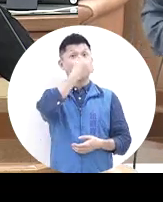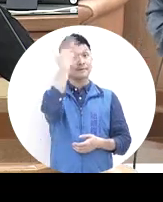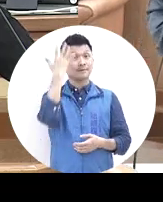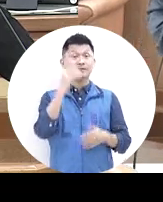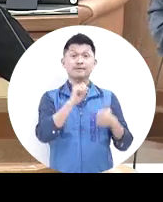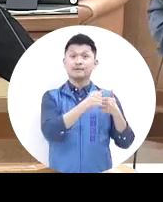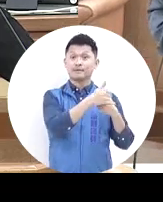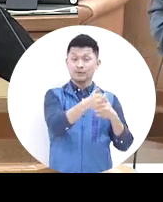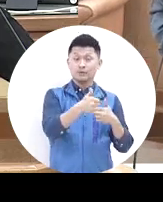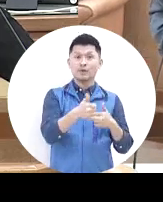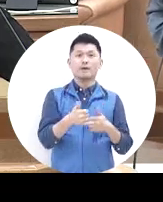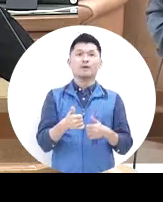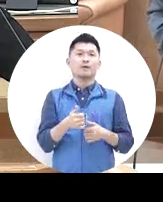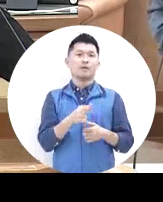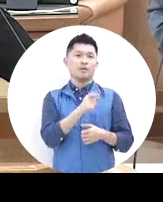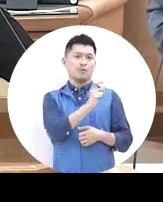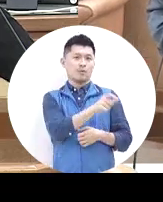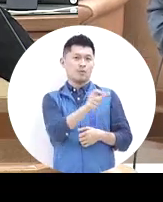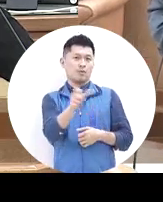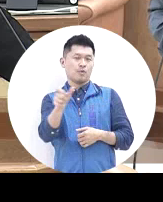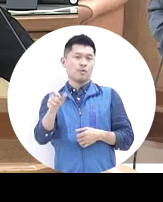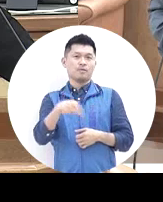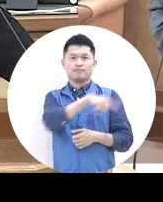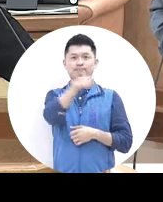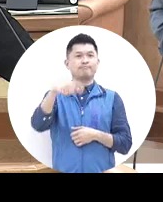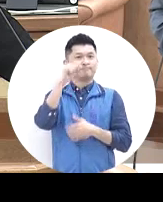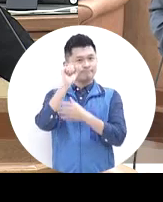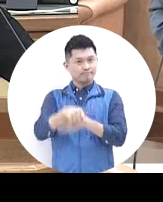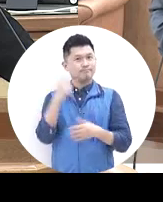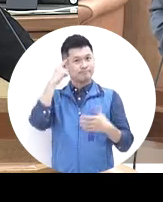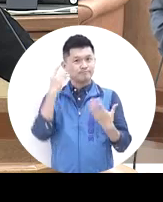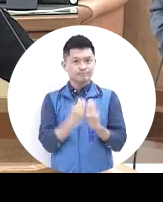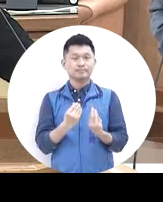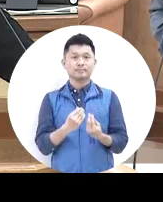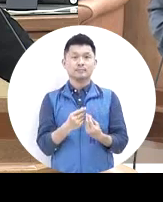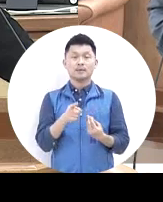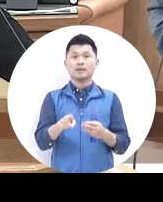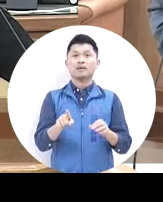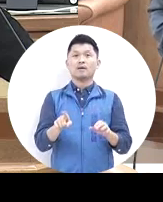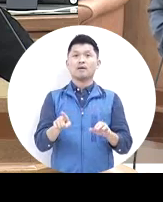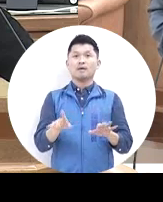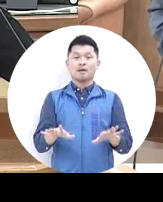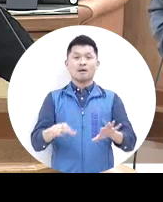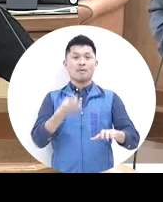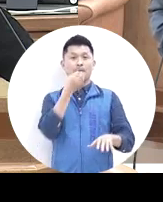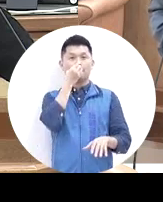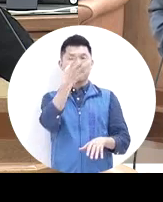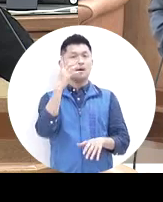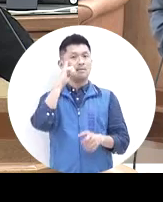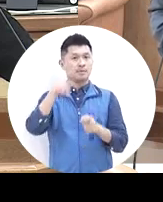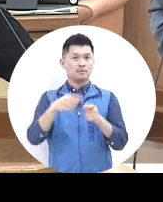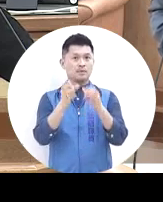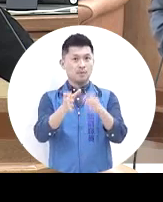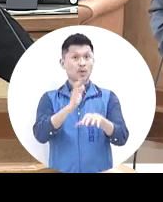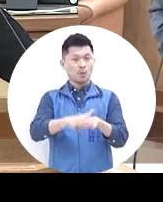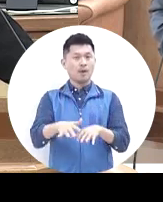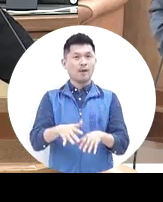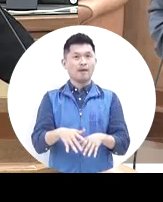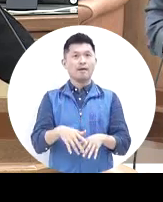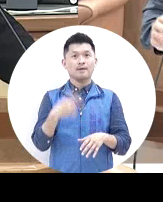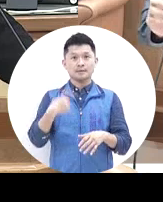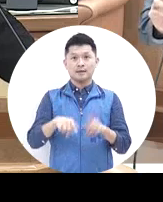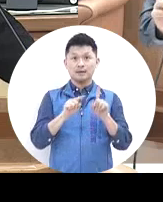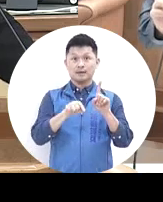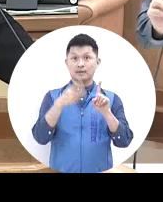甚至我们资深议员都赞同这个。那今天很高兴能听到说您当场承诺在明年要设立这个，并编列1.3亿的预